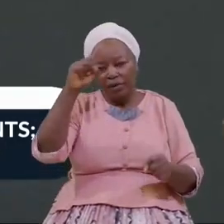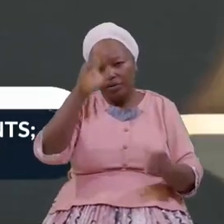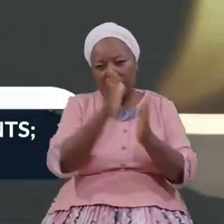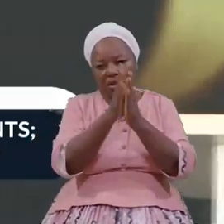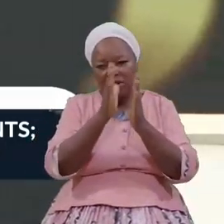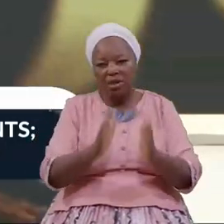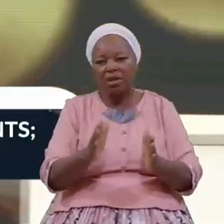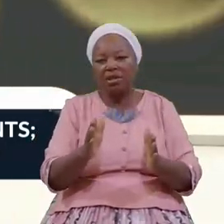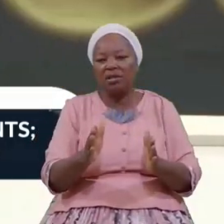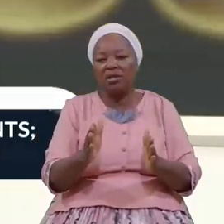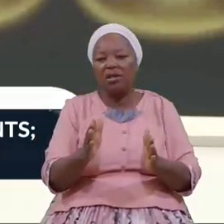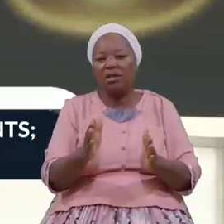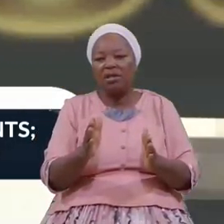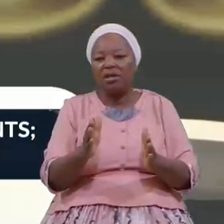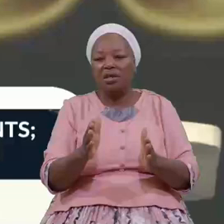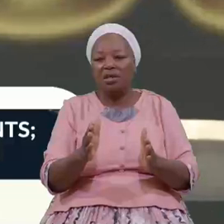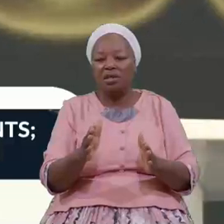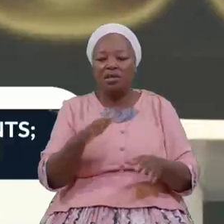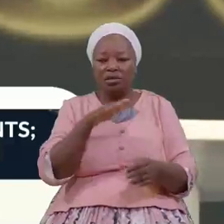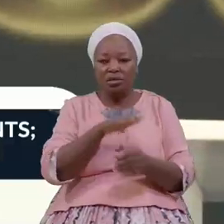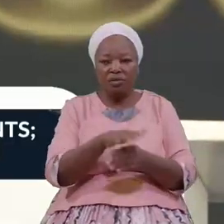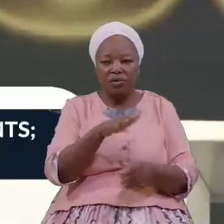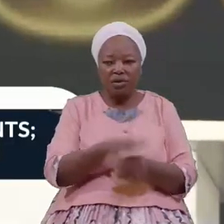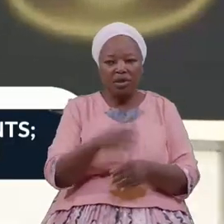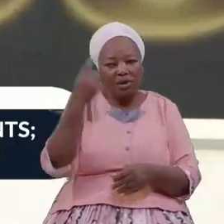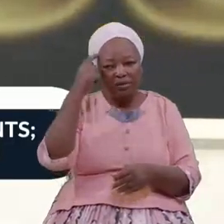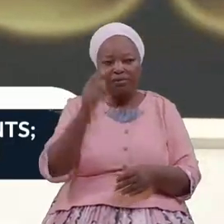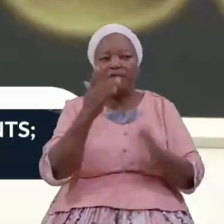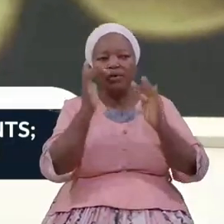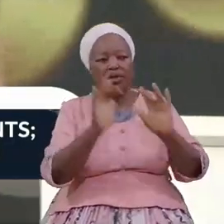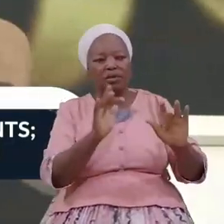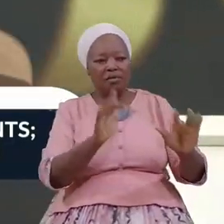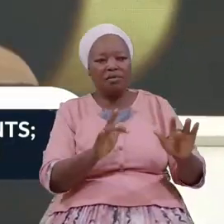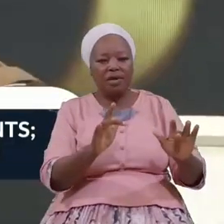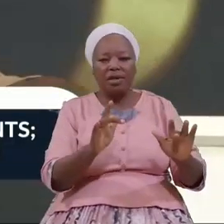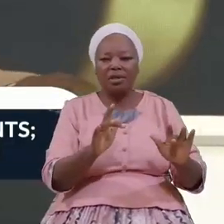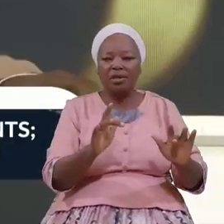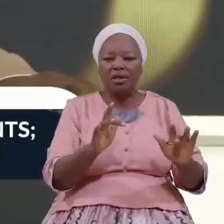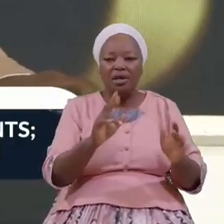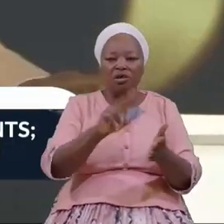et des saints. La suffisance ou le scandale des moqueurs.